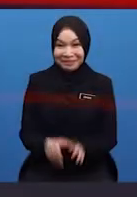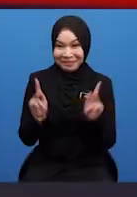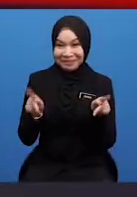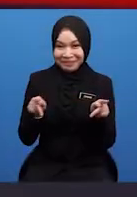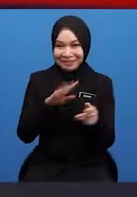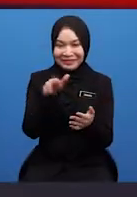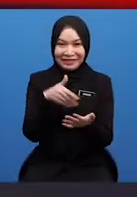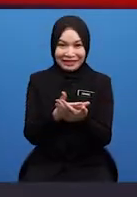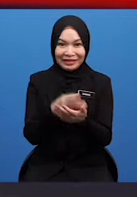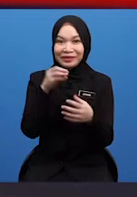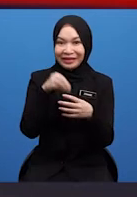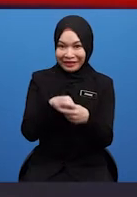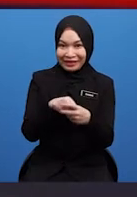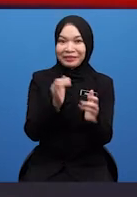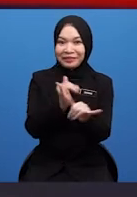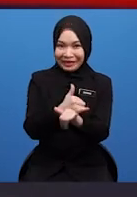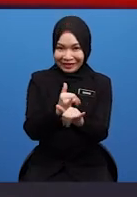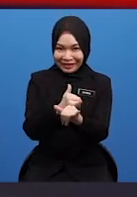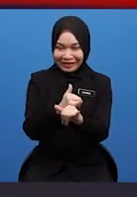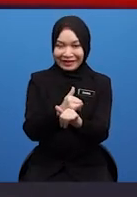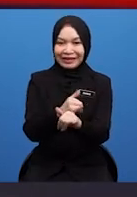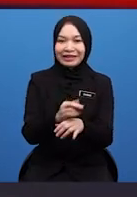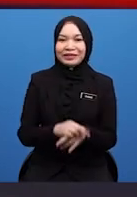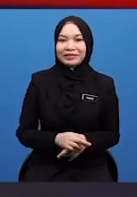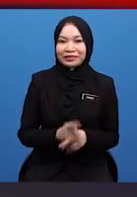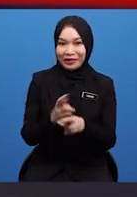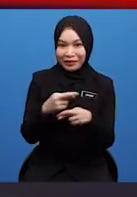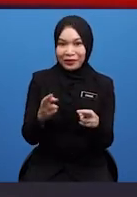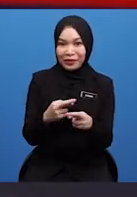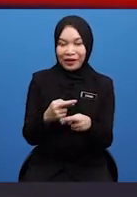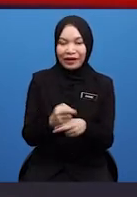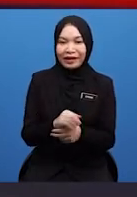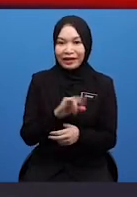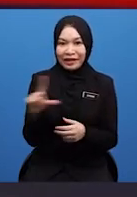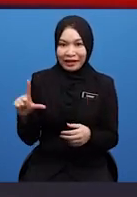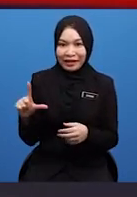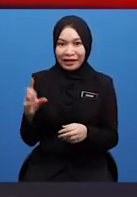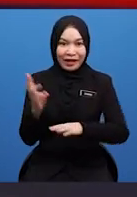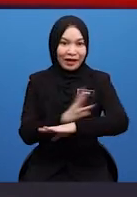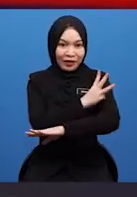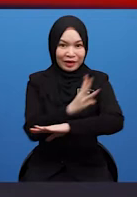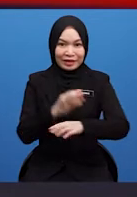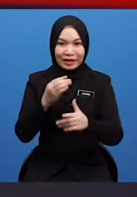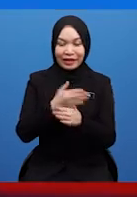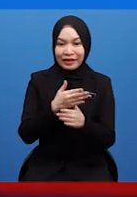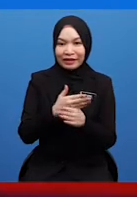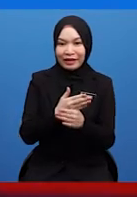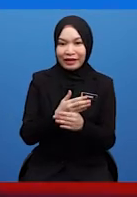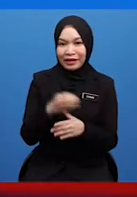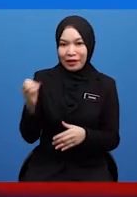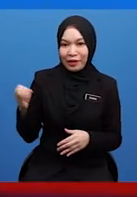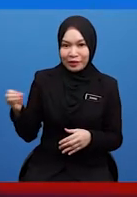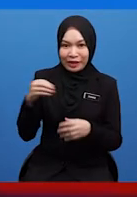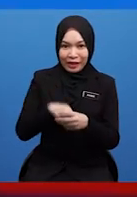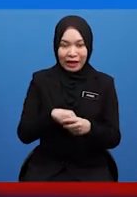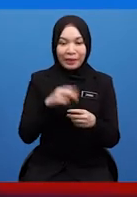Pelajar sekalian, dalam pengkaryaan, ruang merupakan jarak atau kawasan di antara objek. Dalam